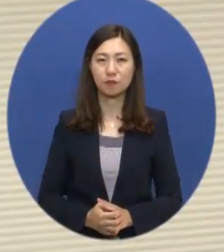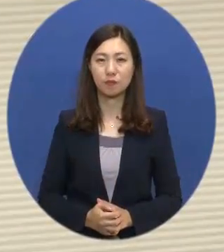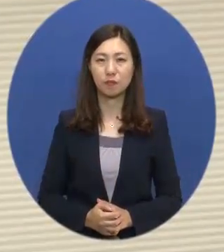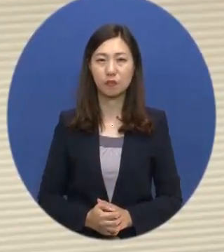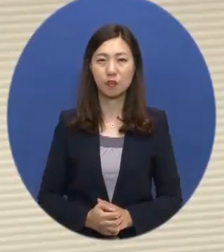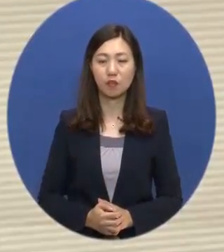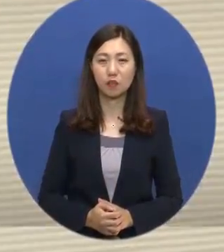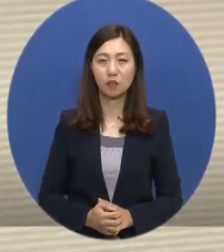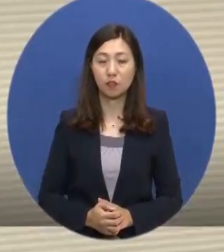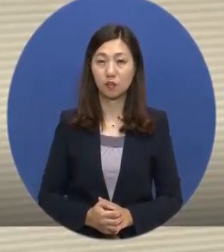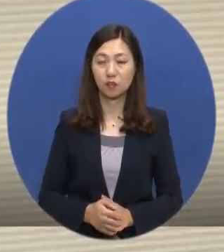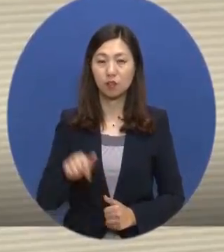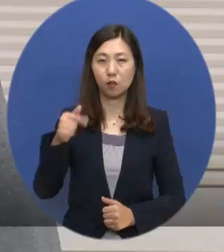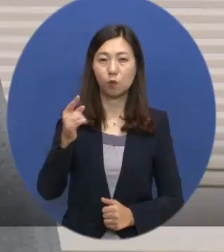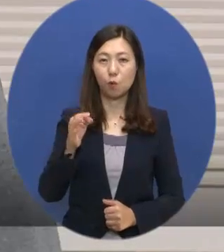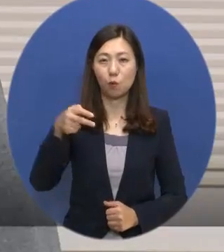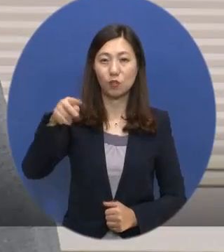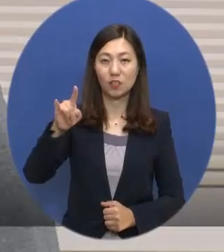공생.